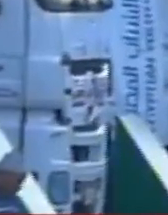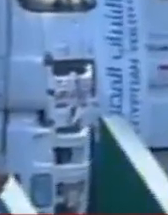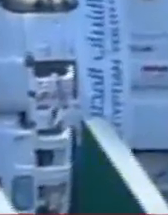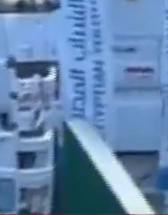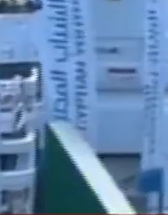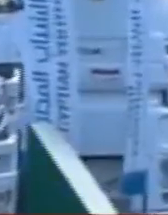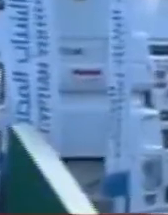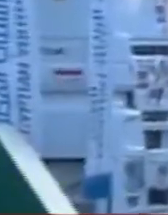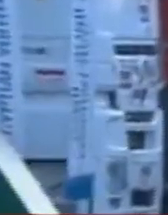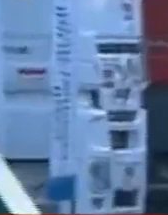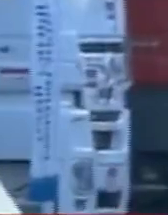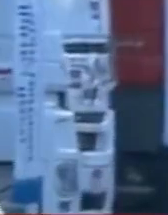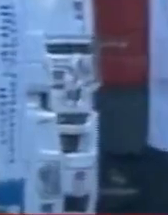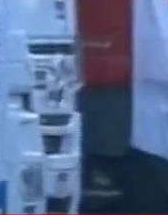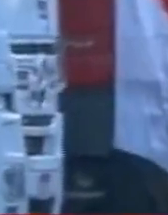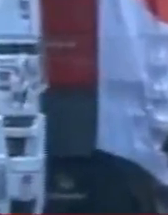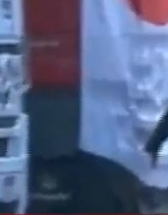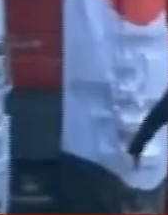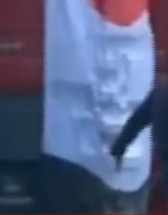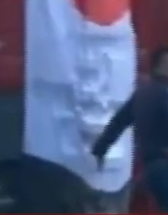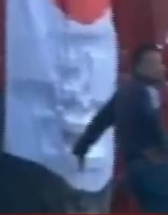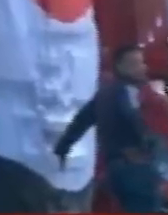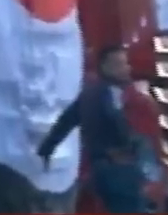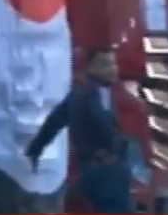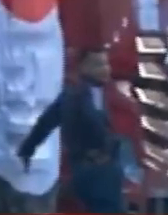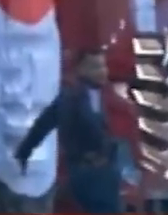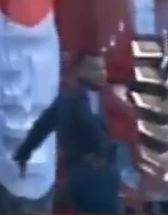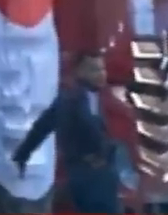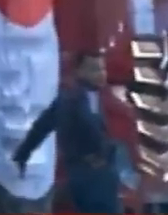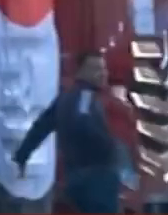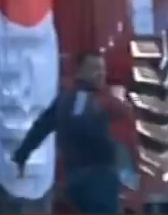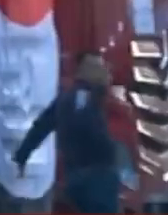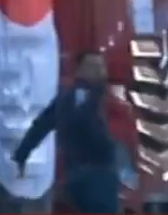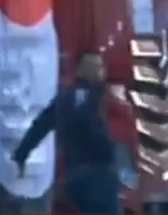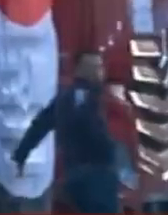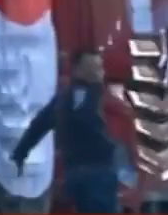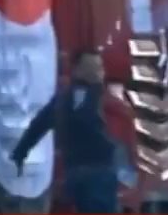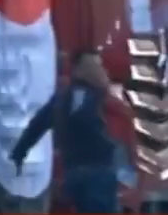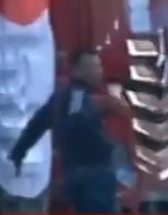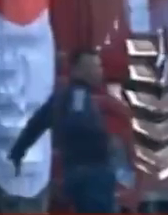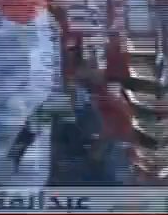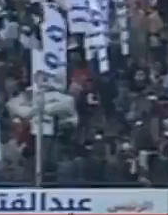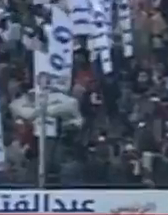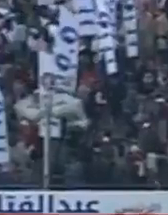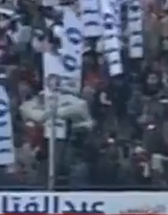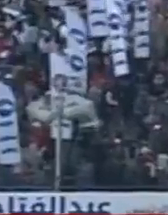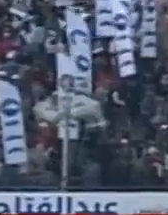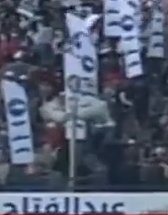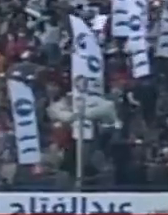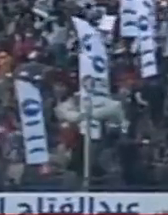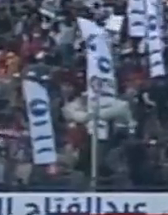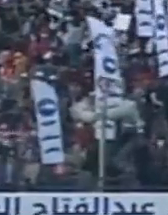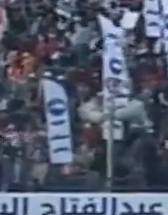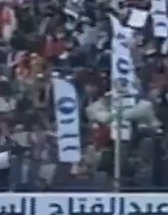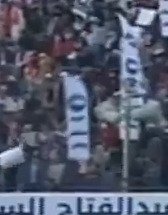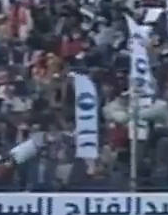إنجازات. الحكاية في مصر فكة قالها نبني وقالنا عمر قلب